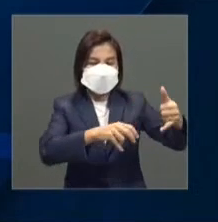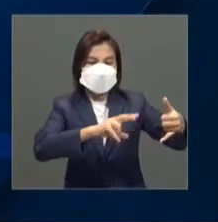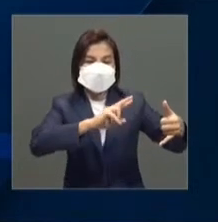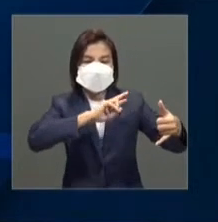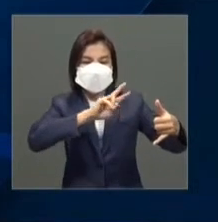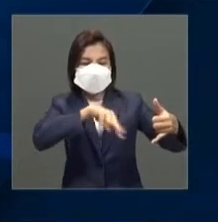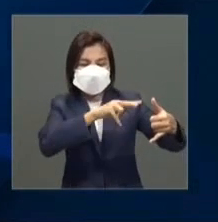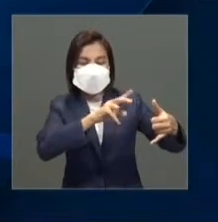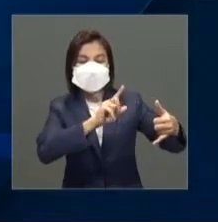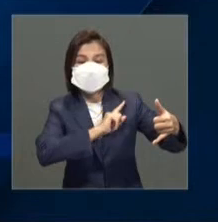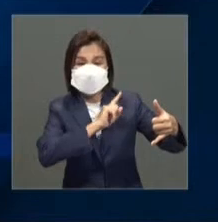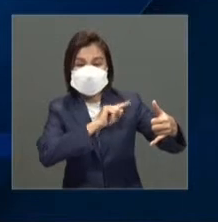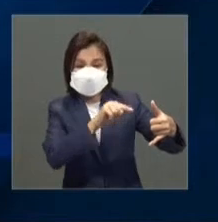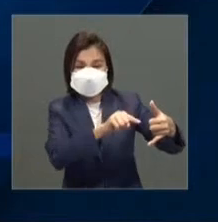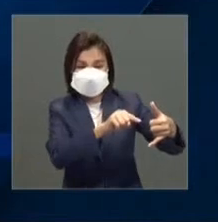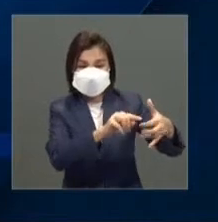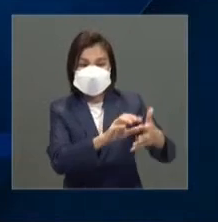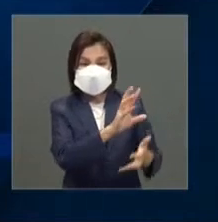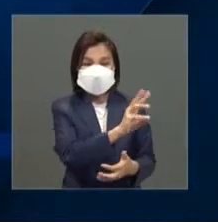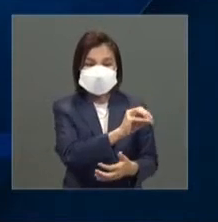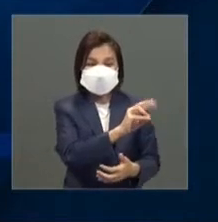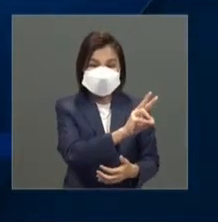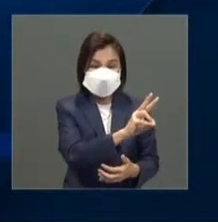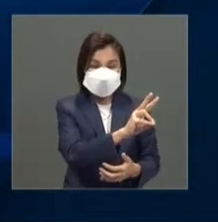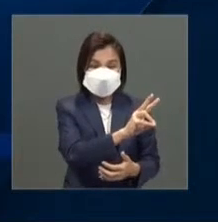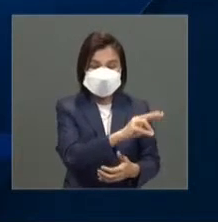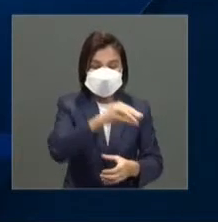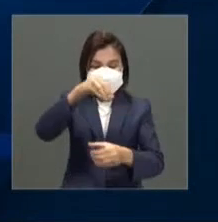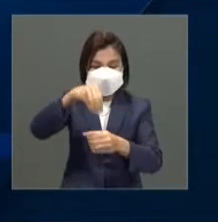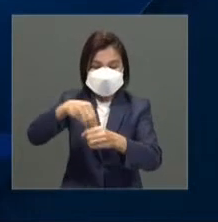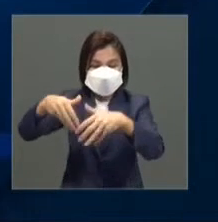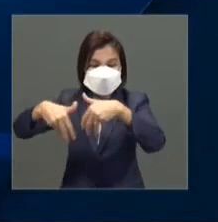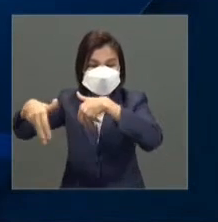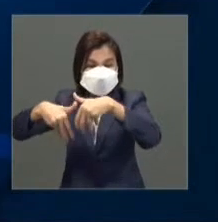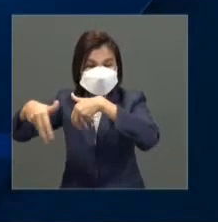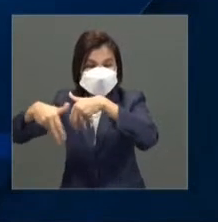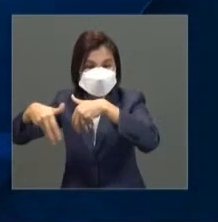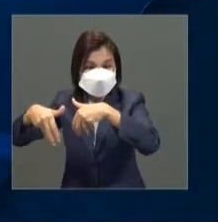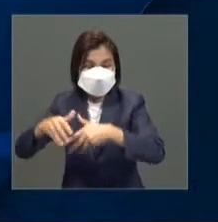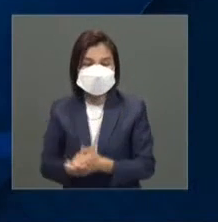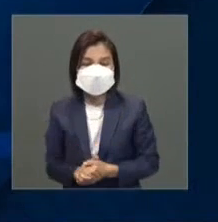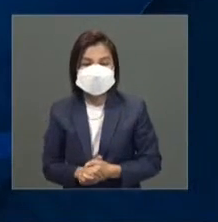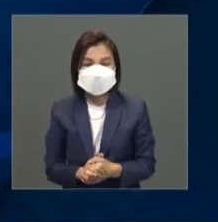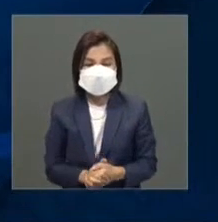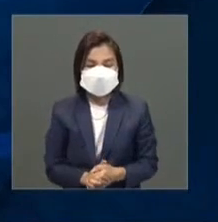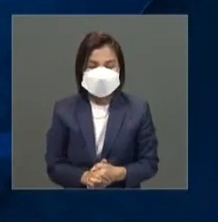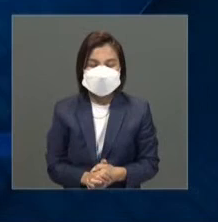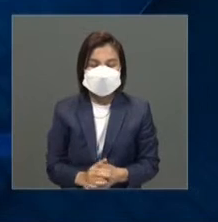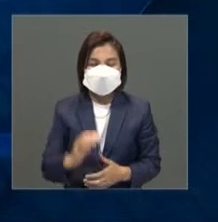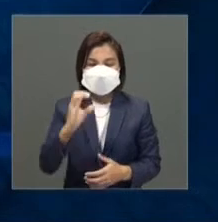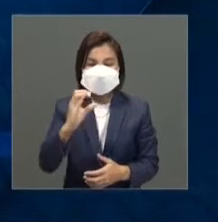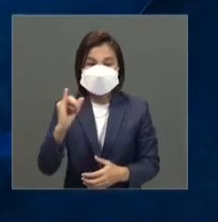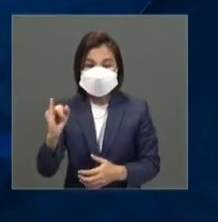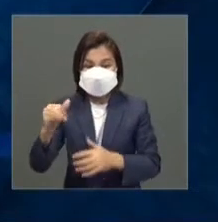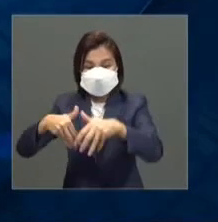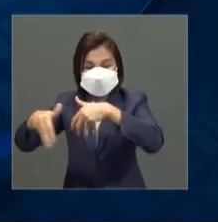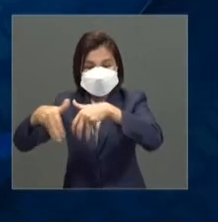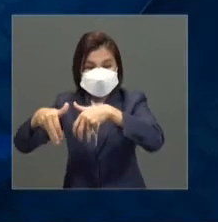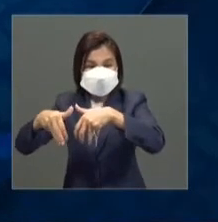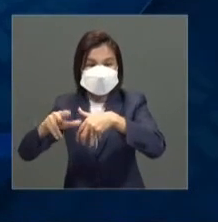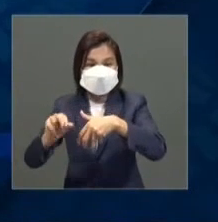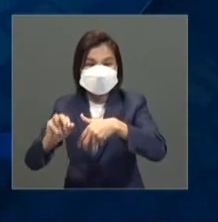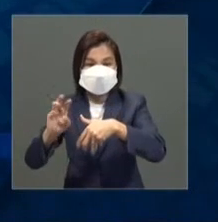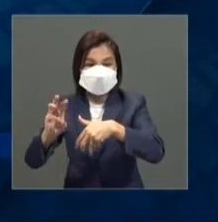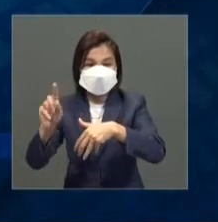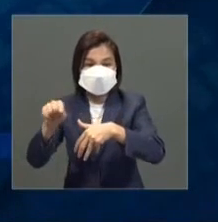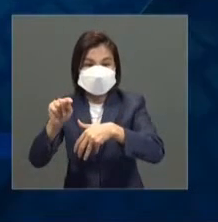62เอาเข้าคอมมูนิตี้ไอโซเลชันหรือการกักตัวในการแยกกักในชุมชน36นะครับแล้